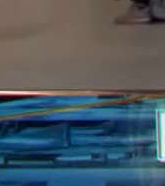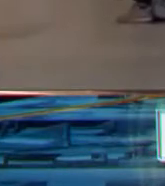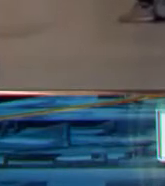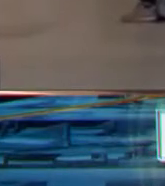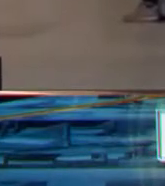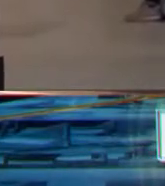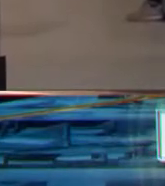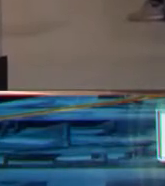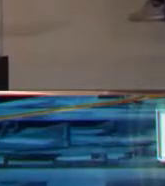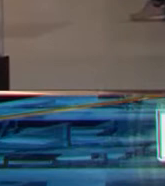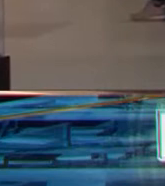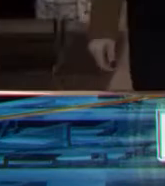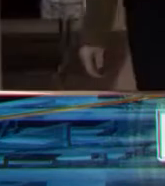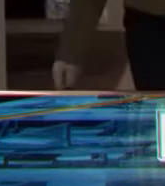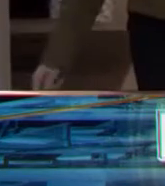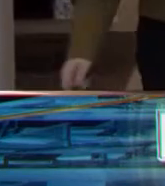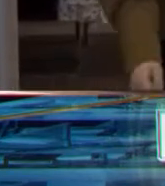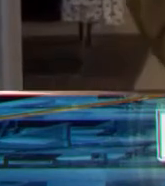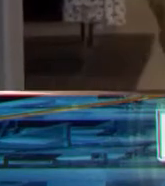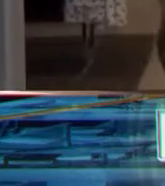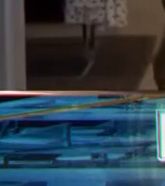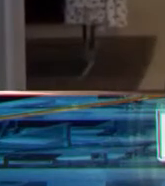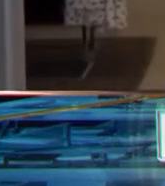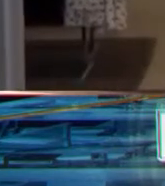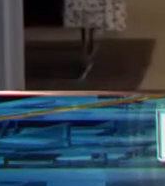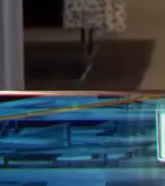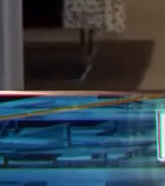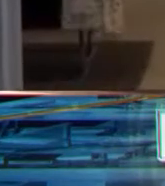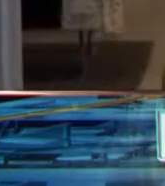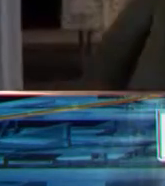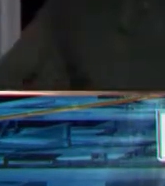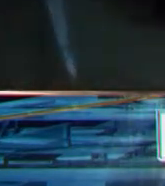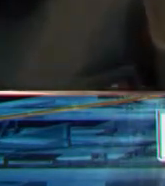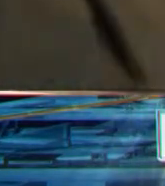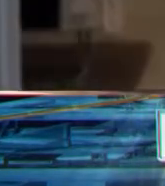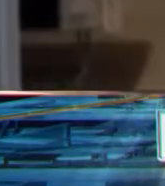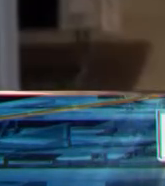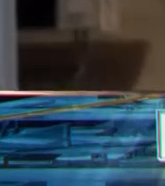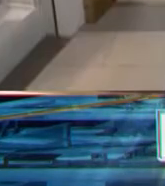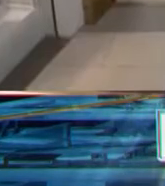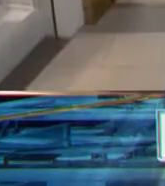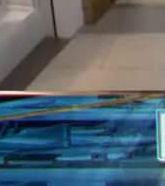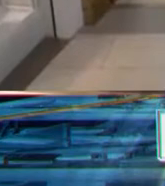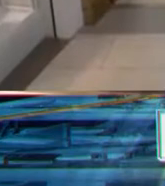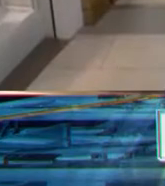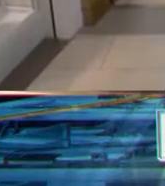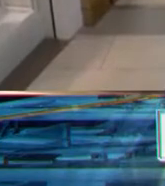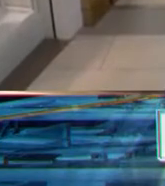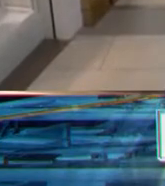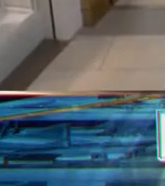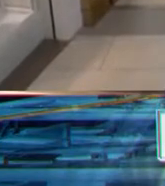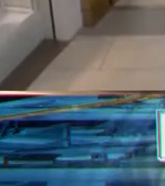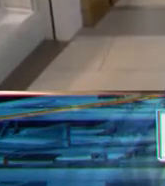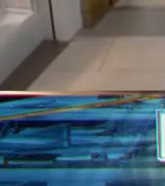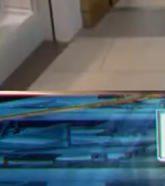Енді ашық және жабық алаңдағы дәмхана мен мейрамханаларға 30-дан 50 адамға дейін қабылдауға рұқсат. Елдің жаңа бас санитар